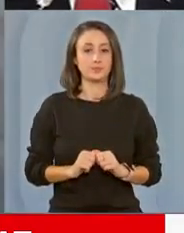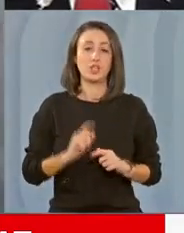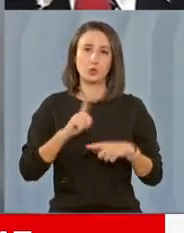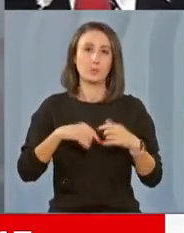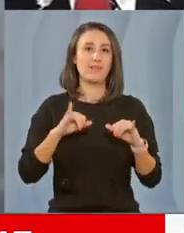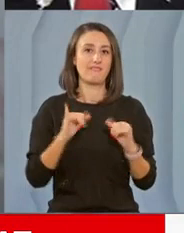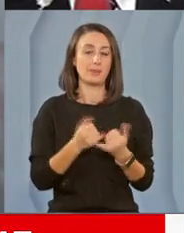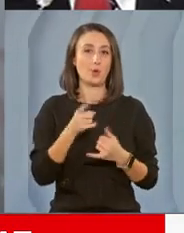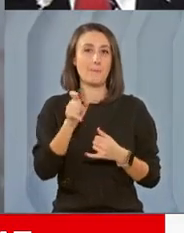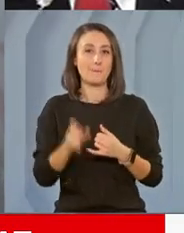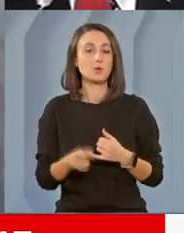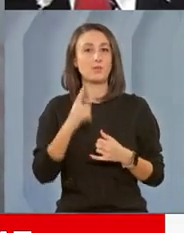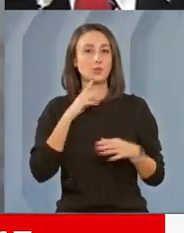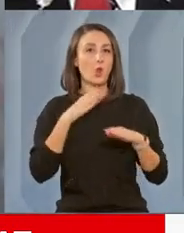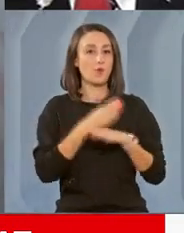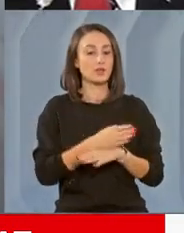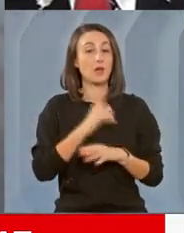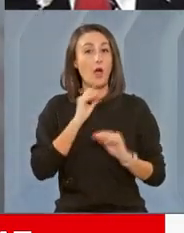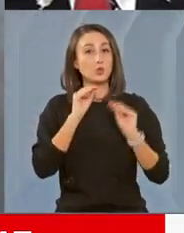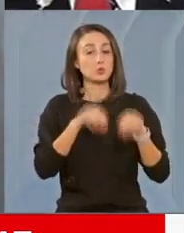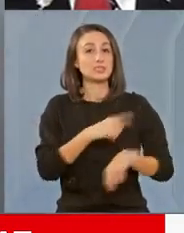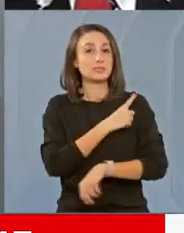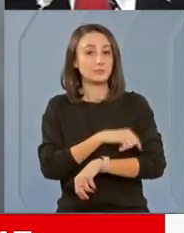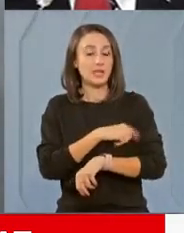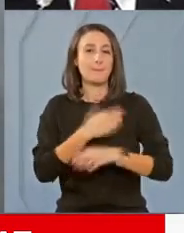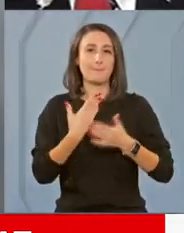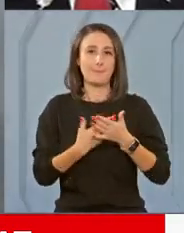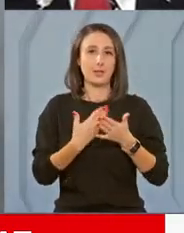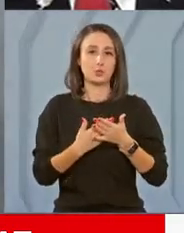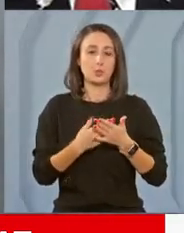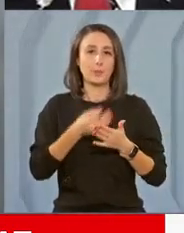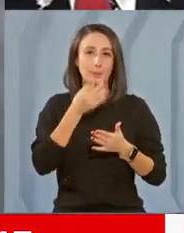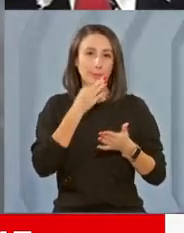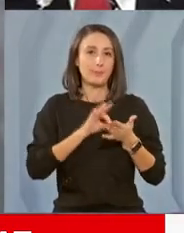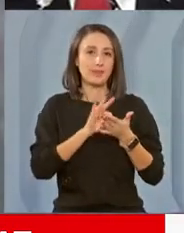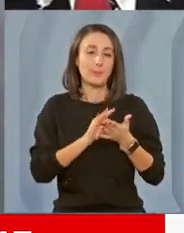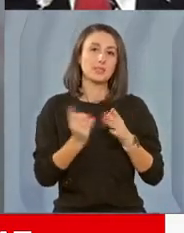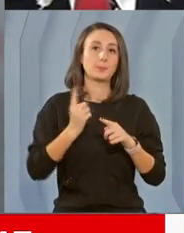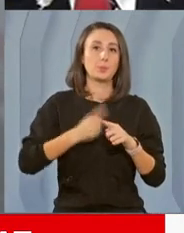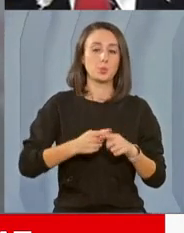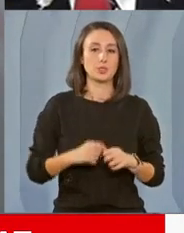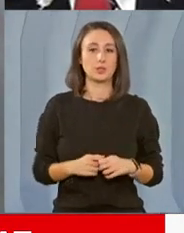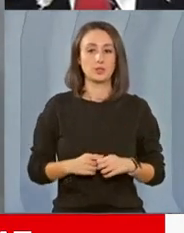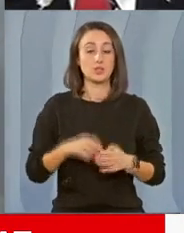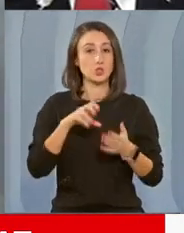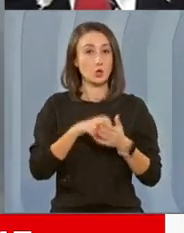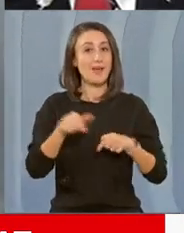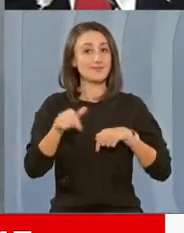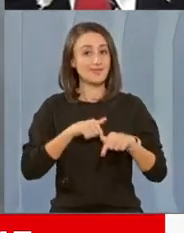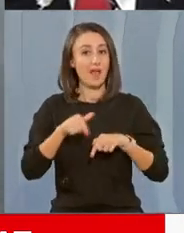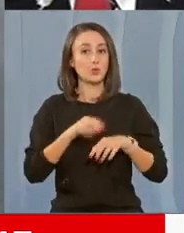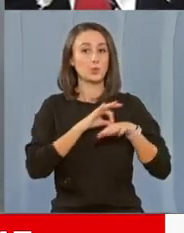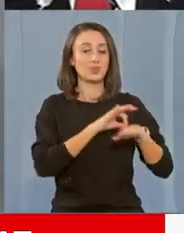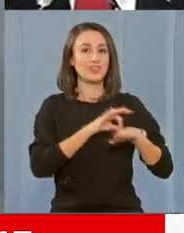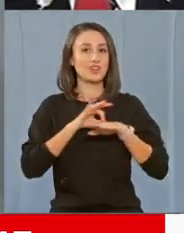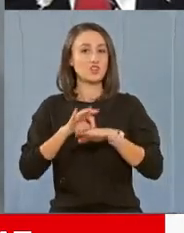urma evenimentului, o persoană a fost rănită, fiind transportată la spital pentru medicație suplimentară. În zona traficul se desfășoară